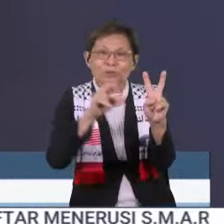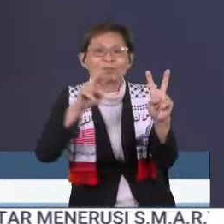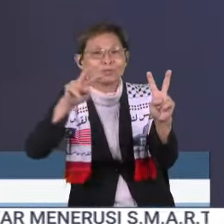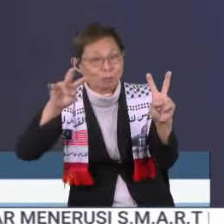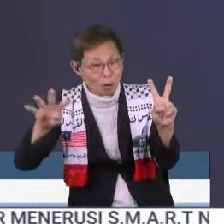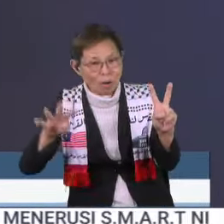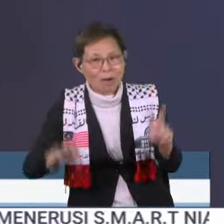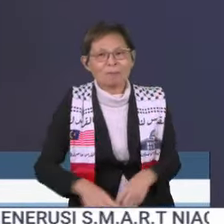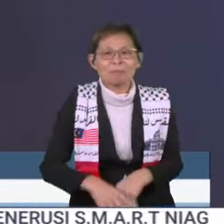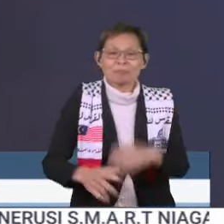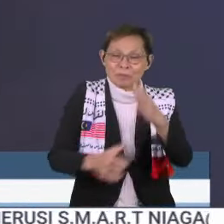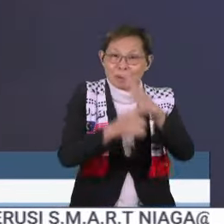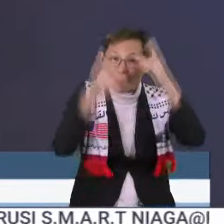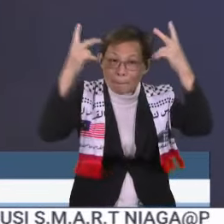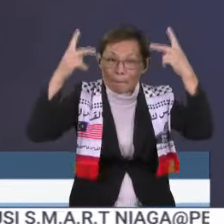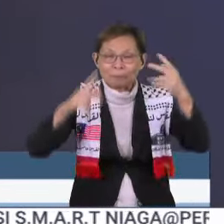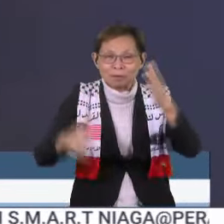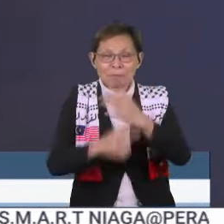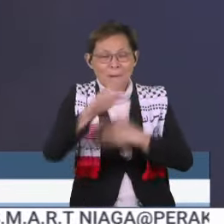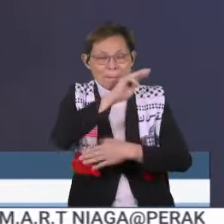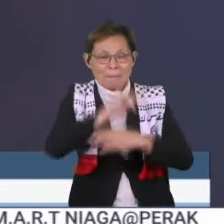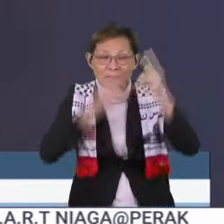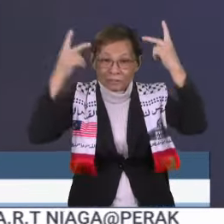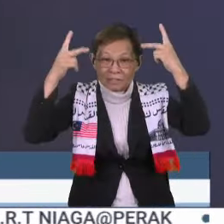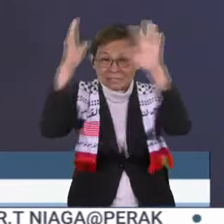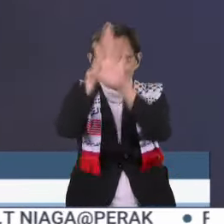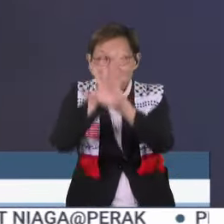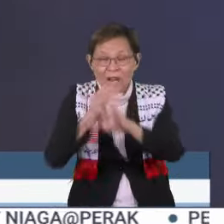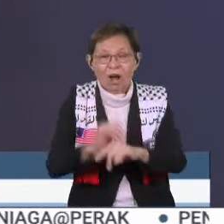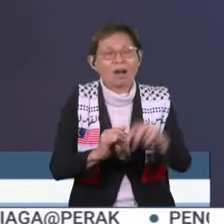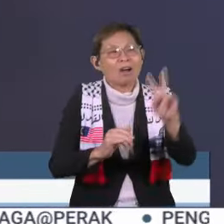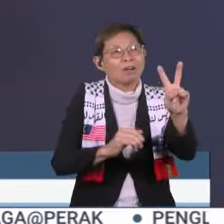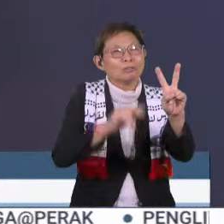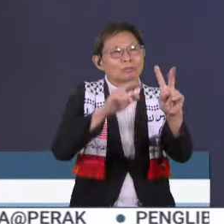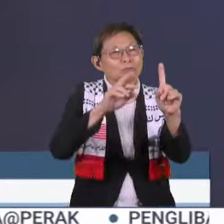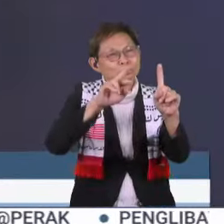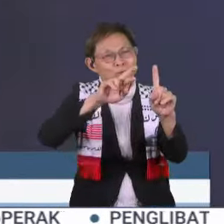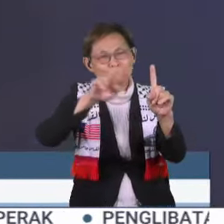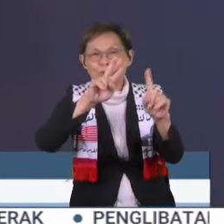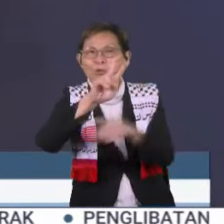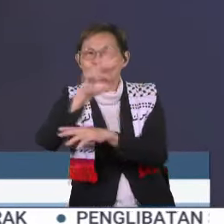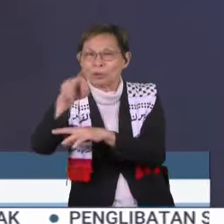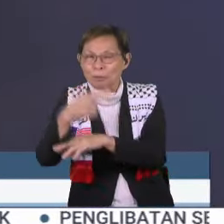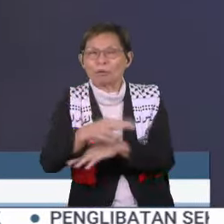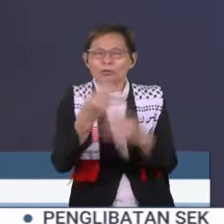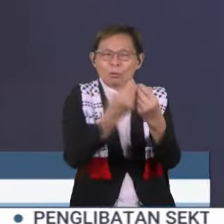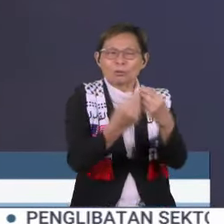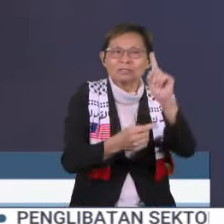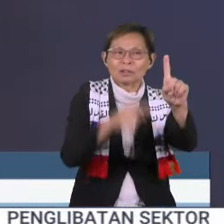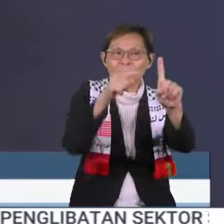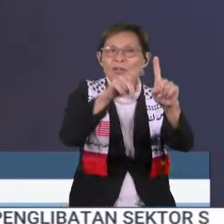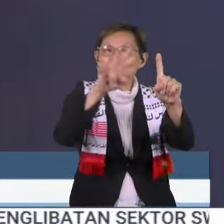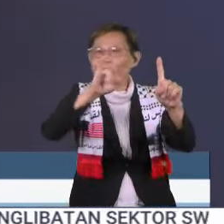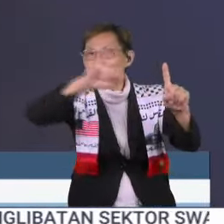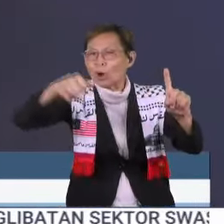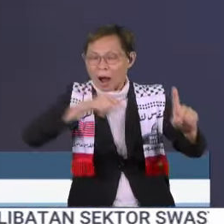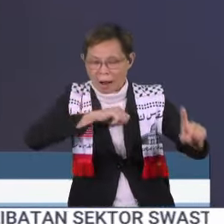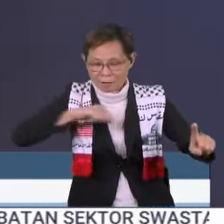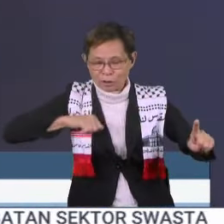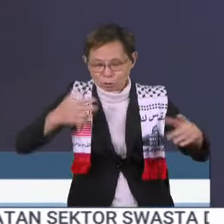Douglas Sugah Mbas berkata sebanyak 2,453 rumah ibadat dengan sejumlah 1.7 juta